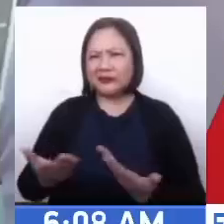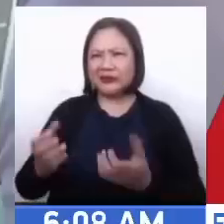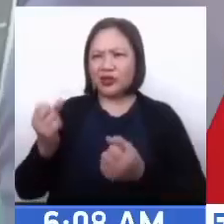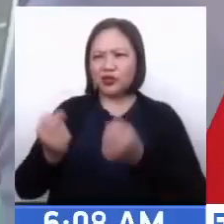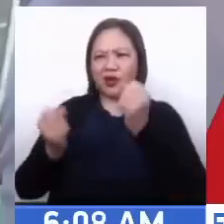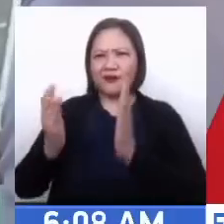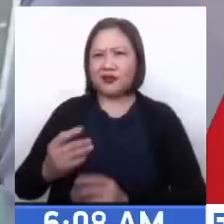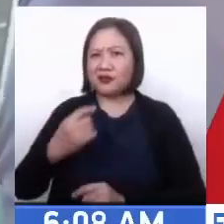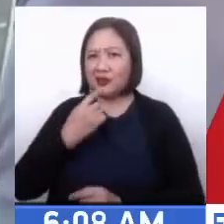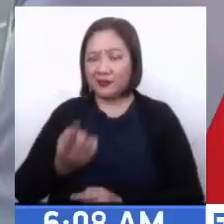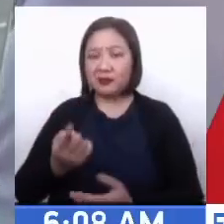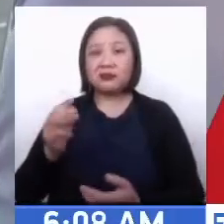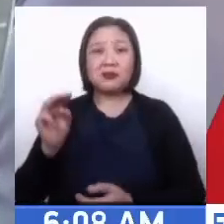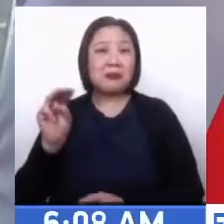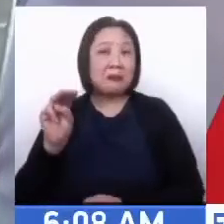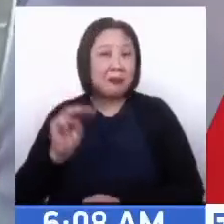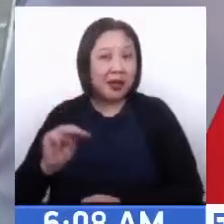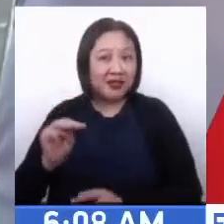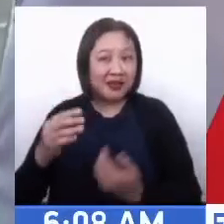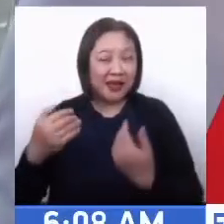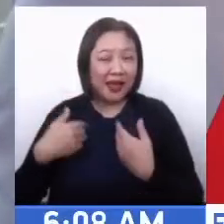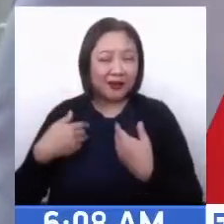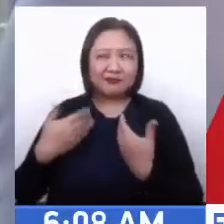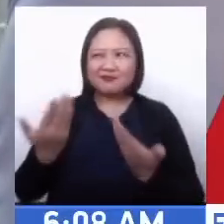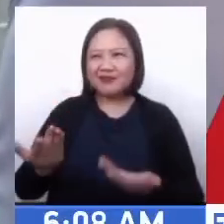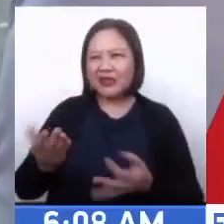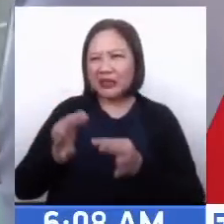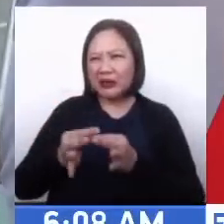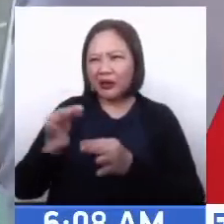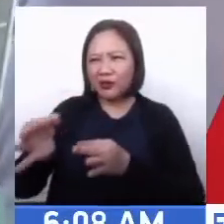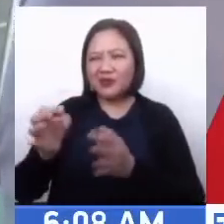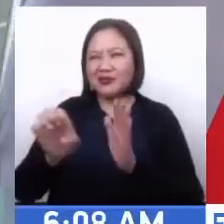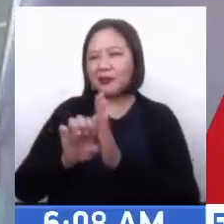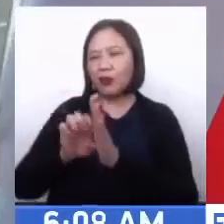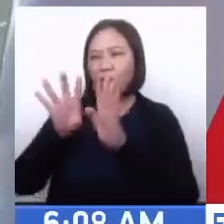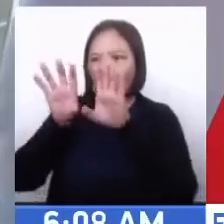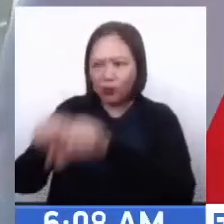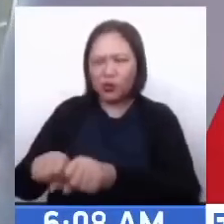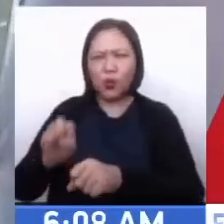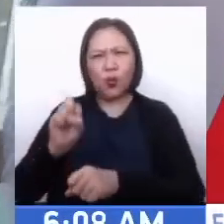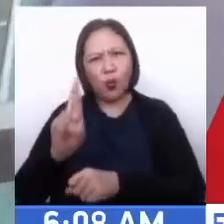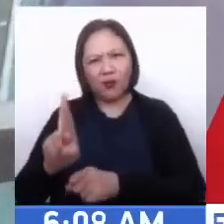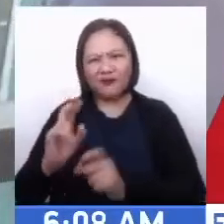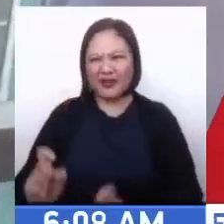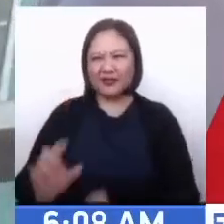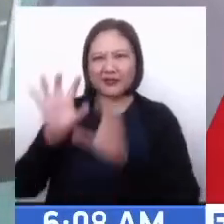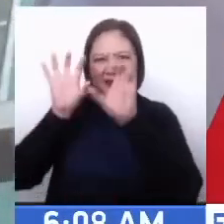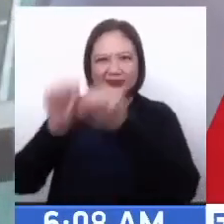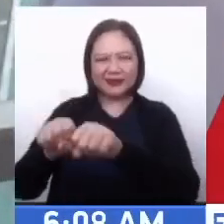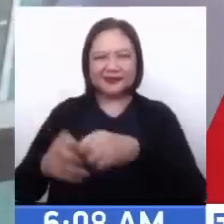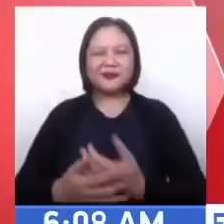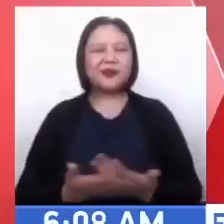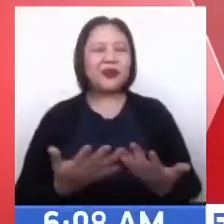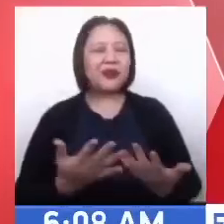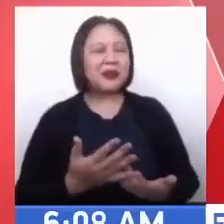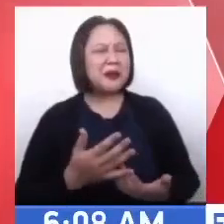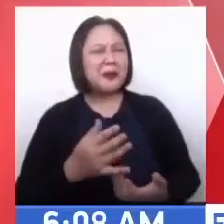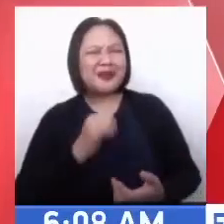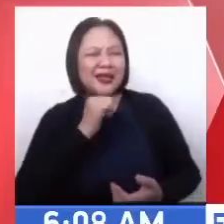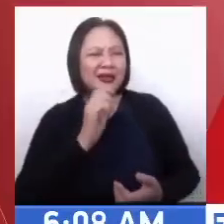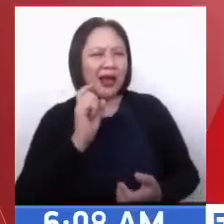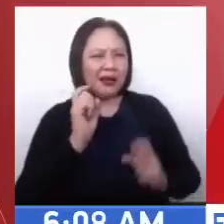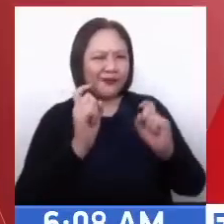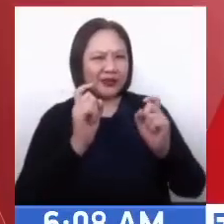may grace period ba para doon sa mga mahuhuli o huli agad? Hindi naman huli agad, no. We will take the